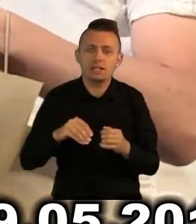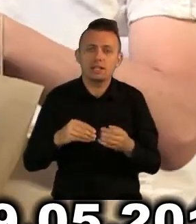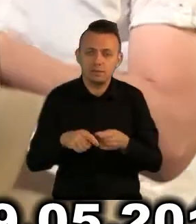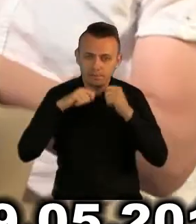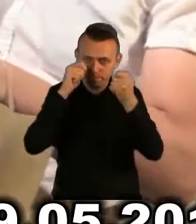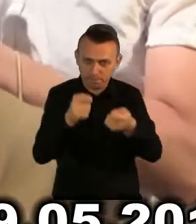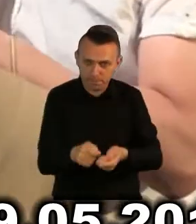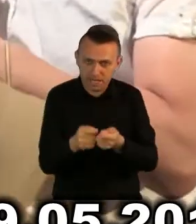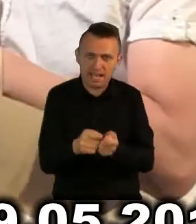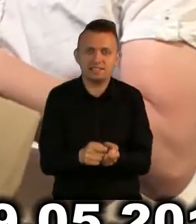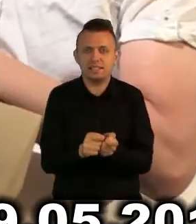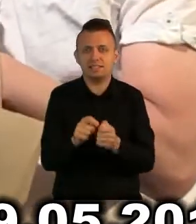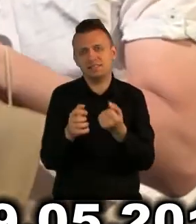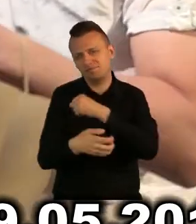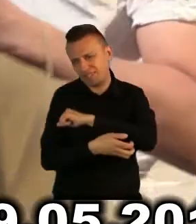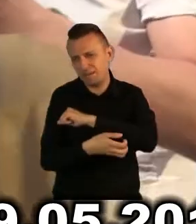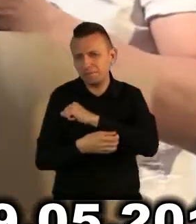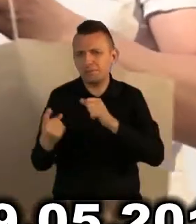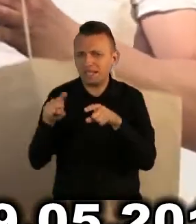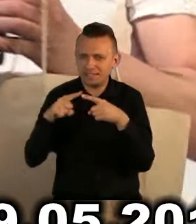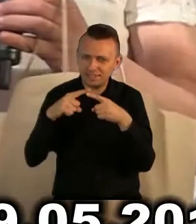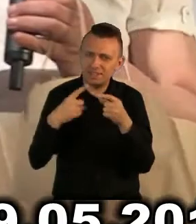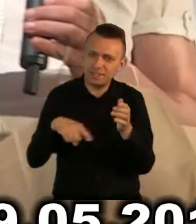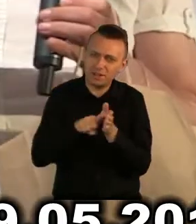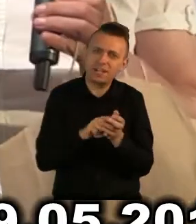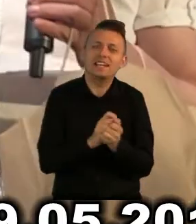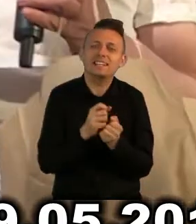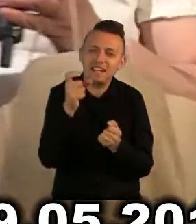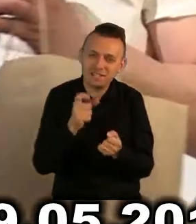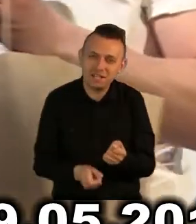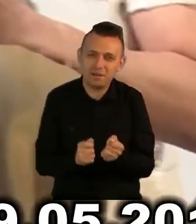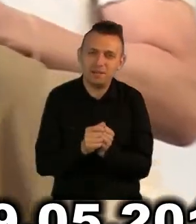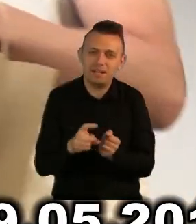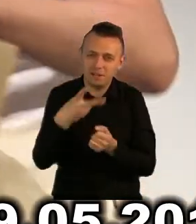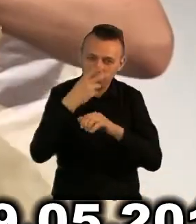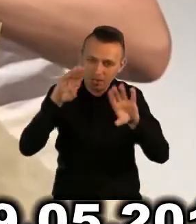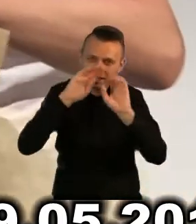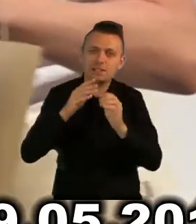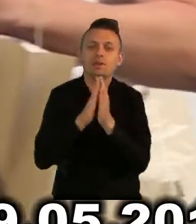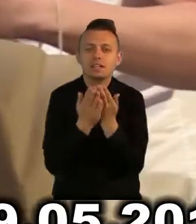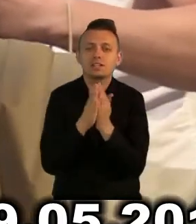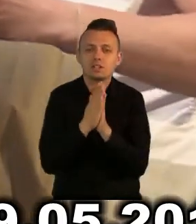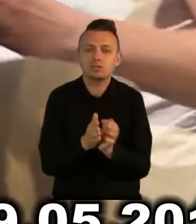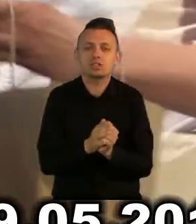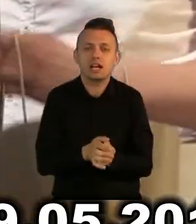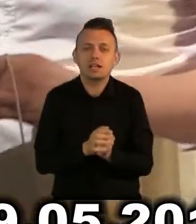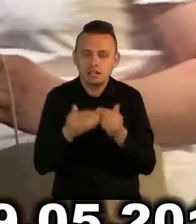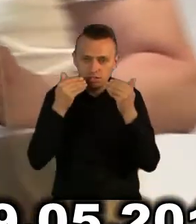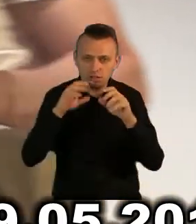mnie i od muzeum. To bardzo skromny, ale ciekawe. To są jeszcze książki,